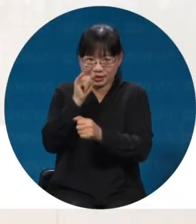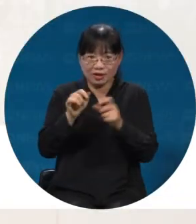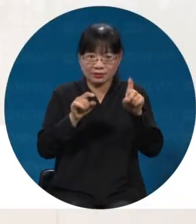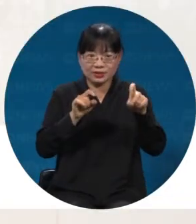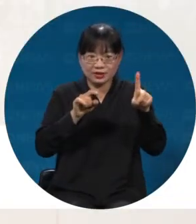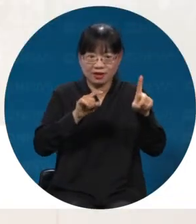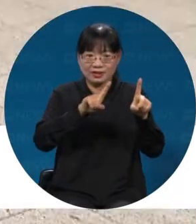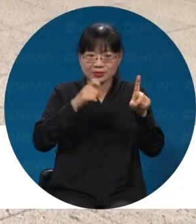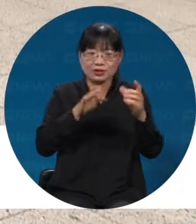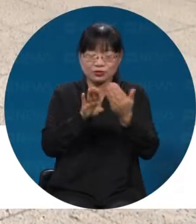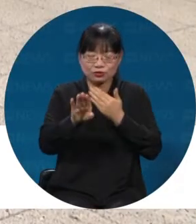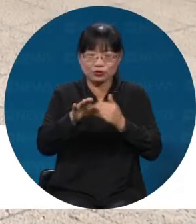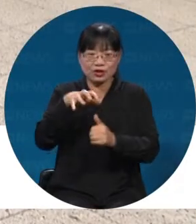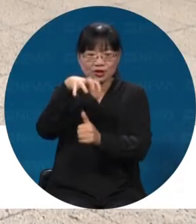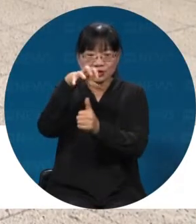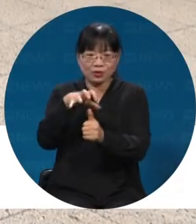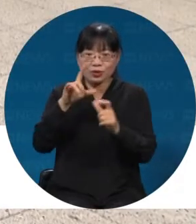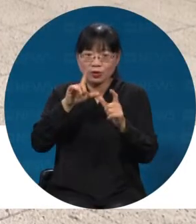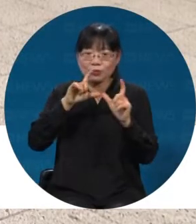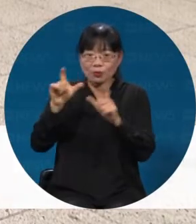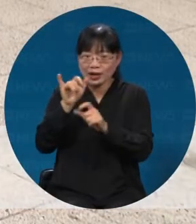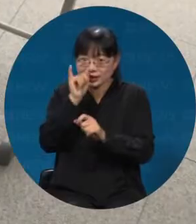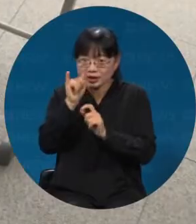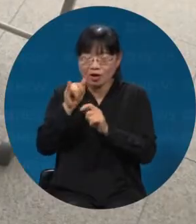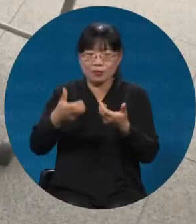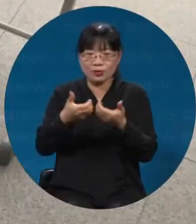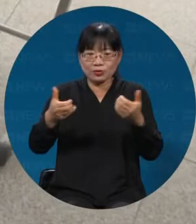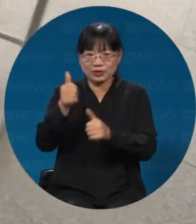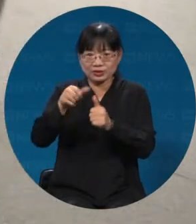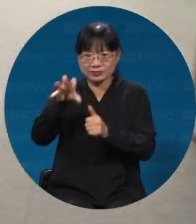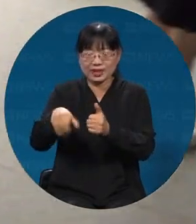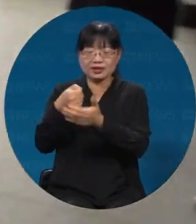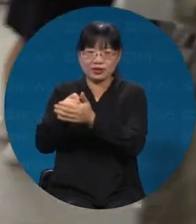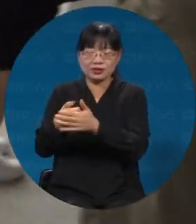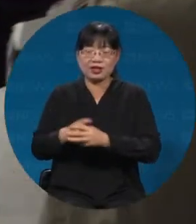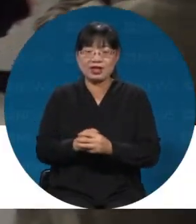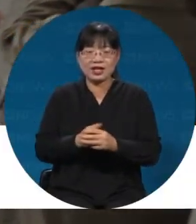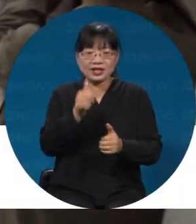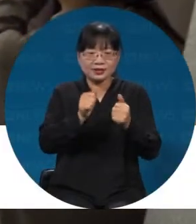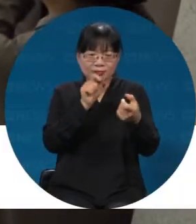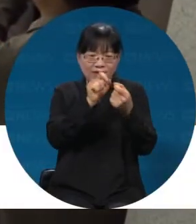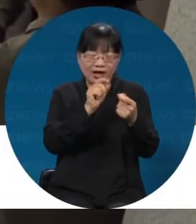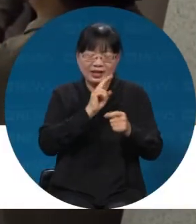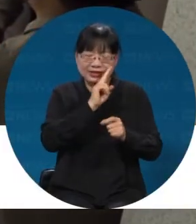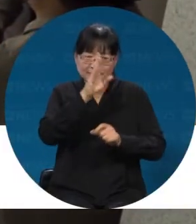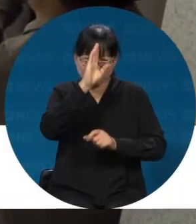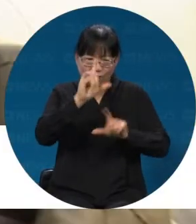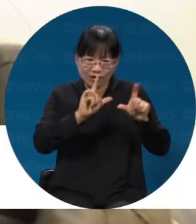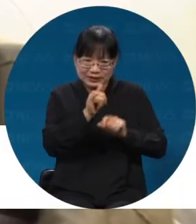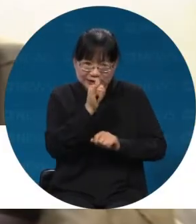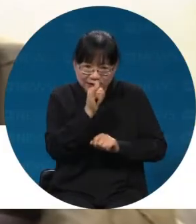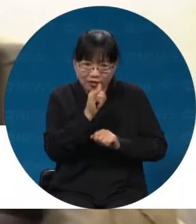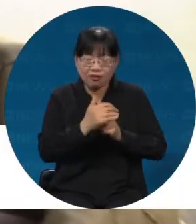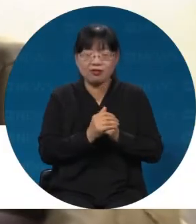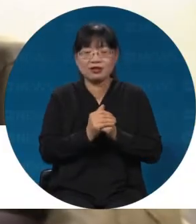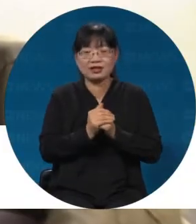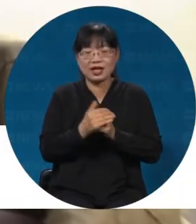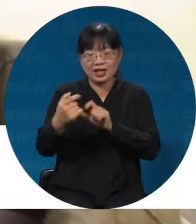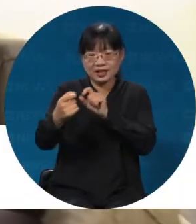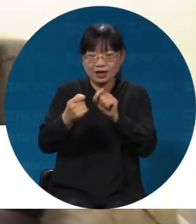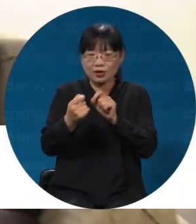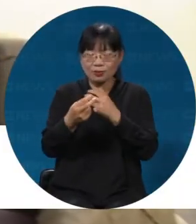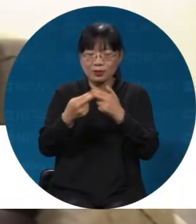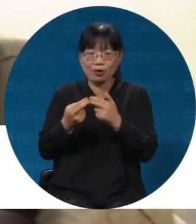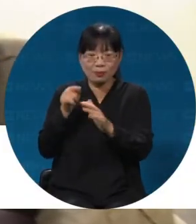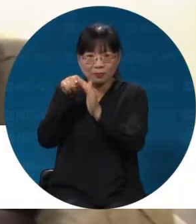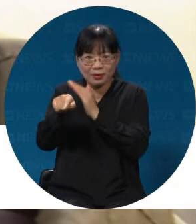수험생들은 별도 시험장으로 배정받게 됩니다 시험에 임박해서 의심 증상이 있는 수험생들은 가까운